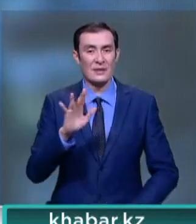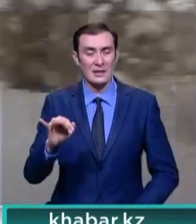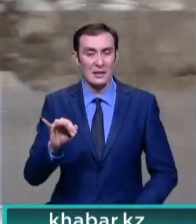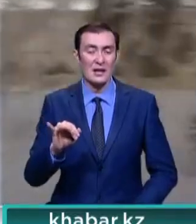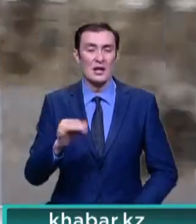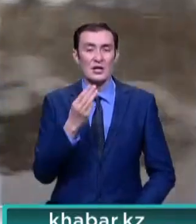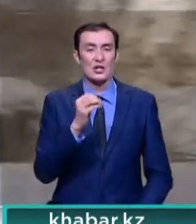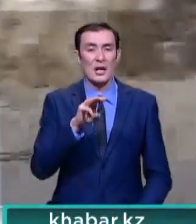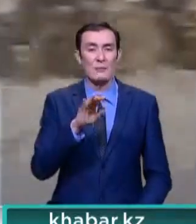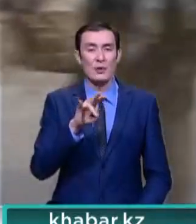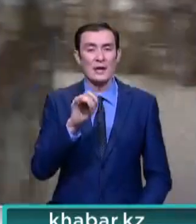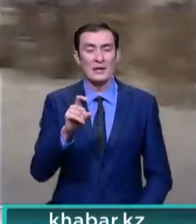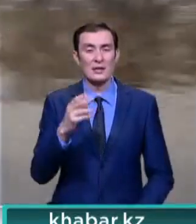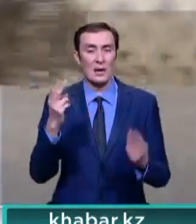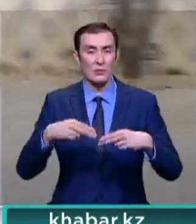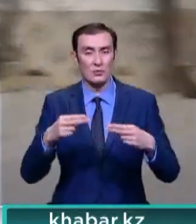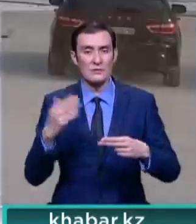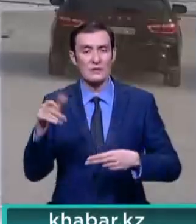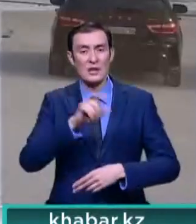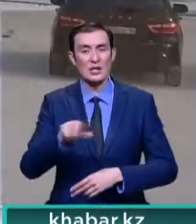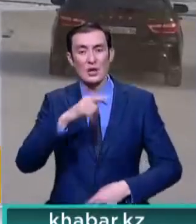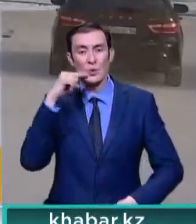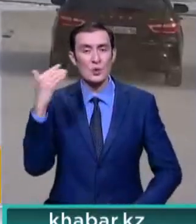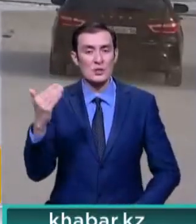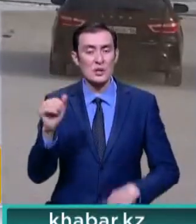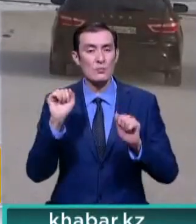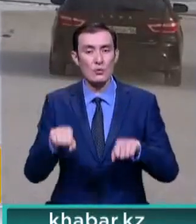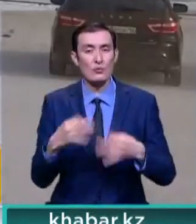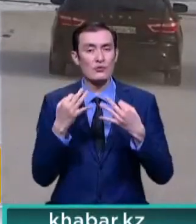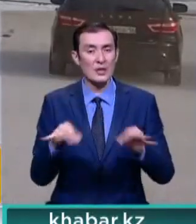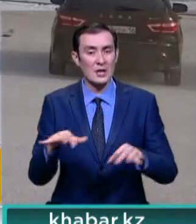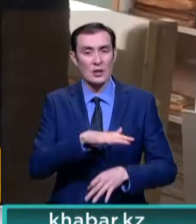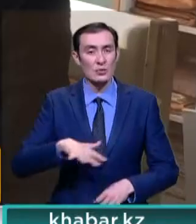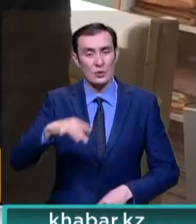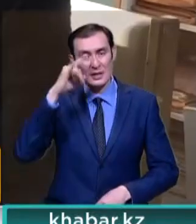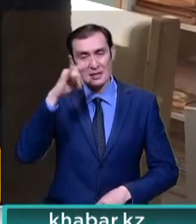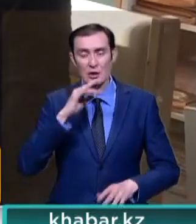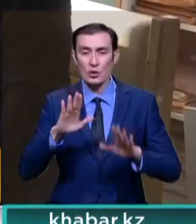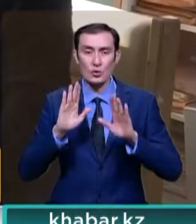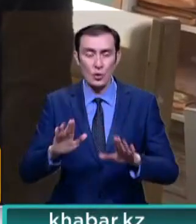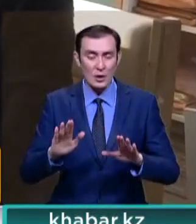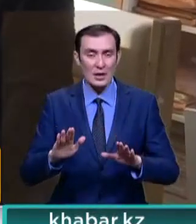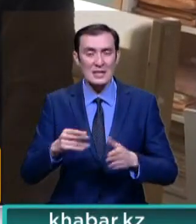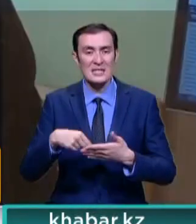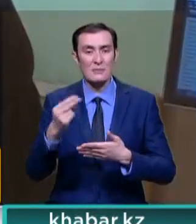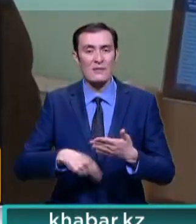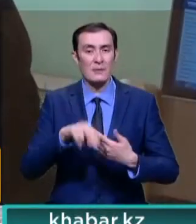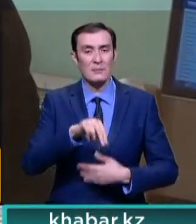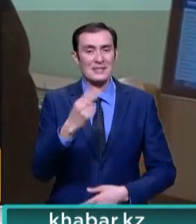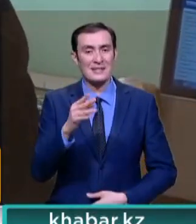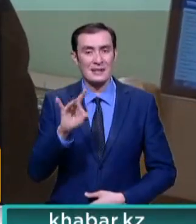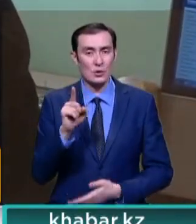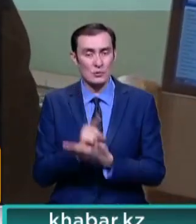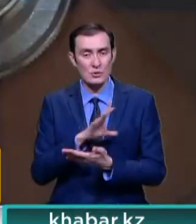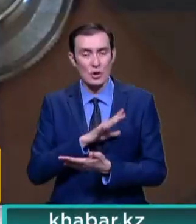COVID-19. В Шемонаихе через таможенный пост граждане России могут заехать на территорию страны только с отрицательными ПЦР-тестами.